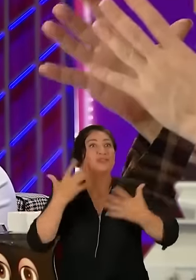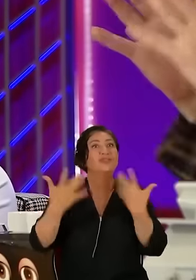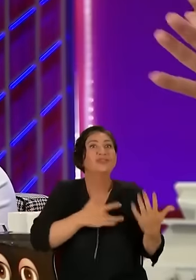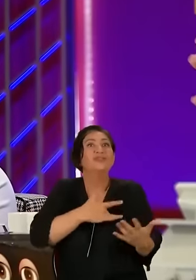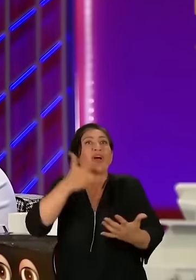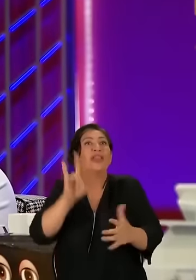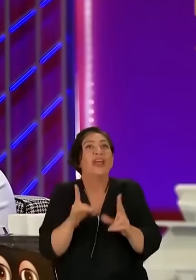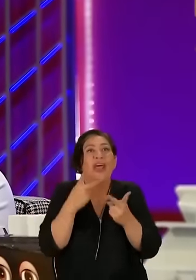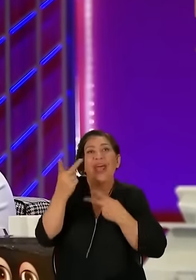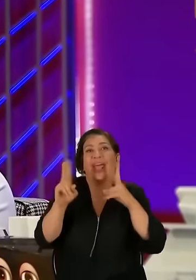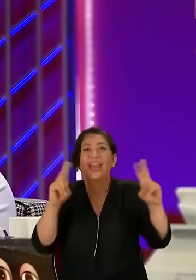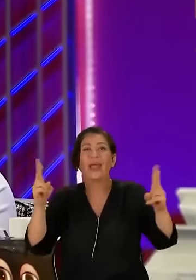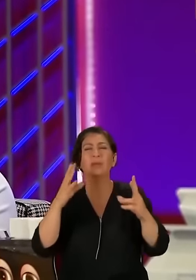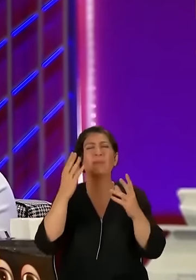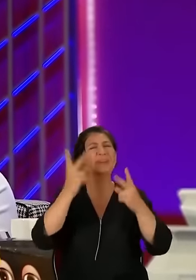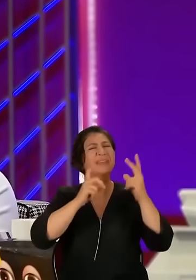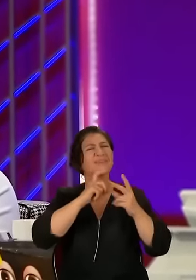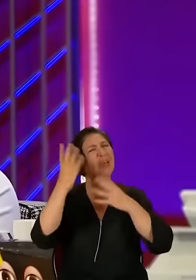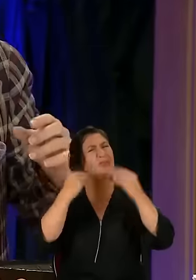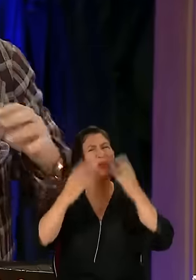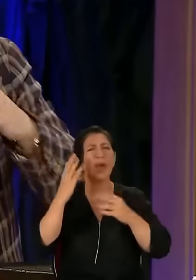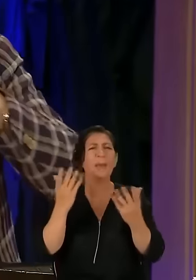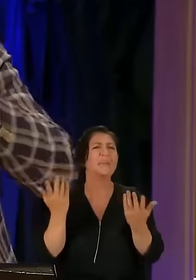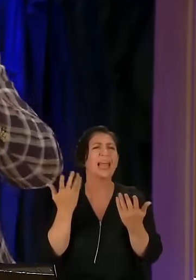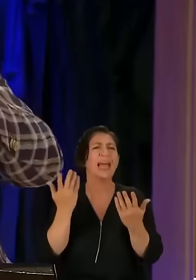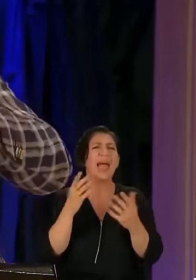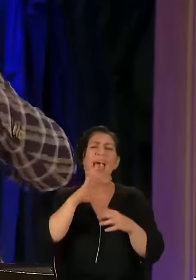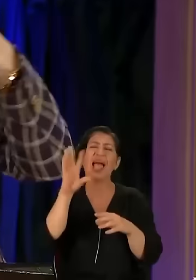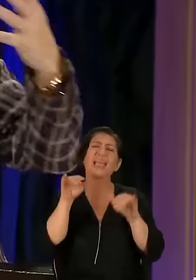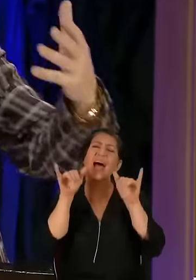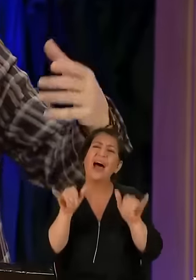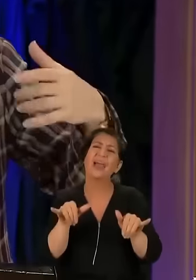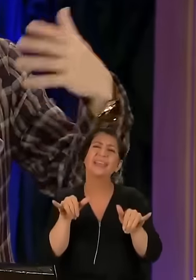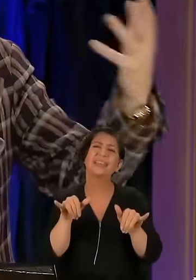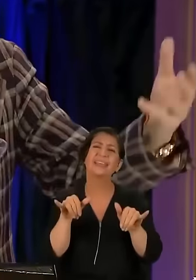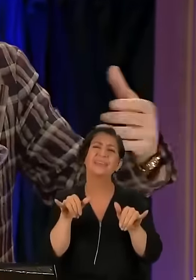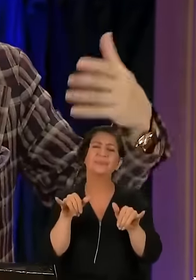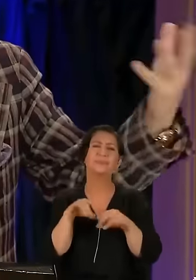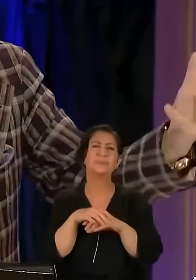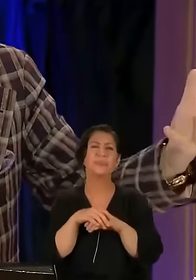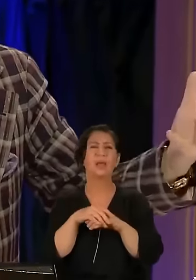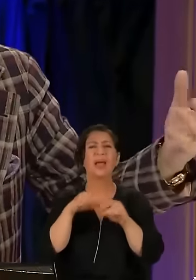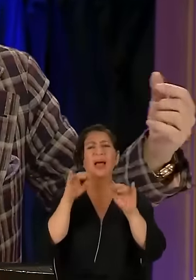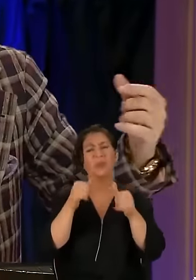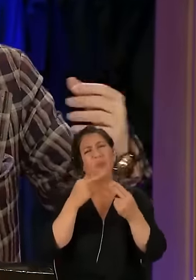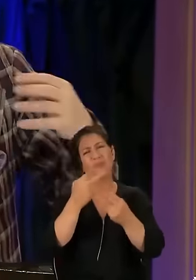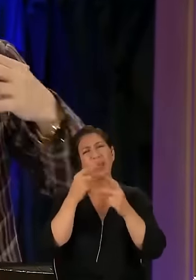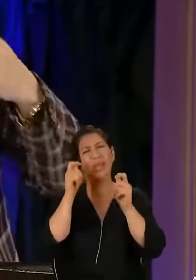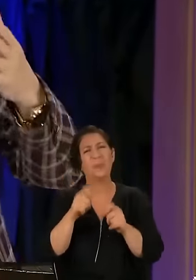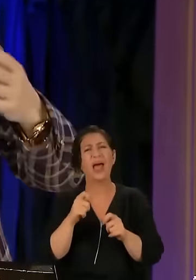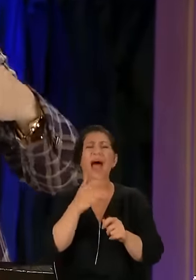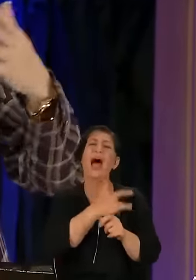renkleri, renkler deyince bazen yanlış anlaşılıyor. Renkler deyince işte herkes aynı monoton konuşmayı yapar.